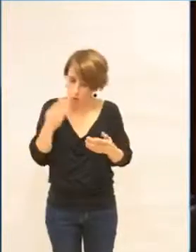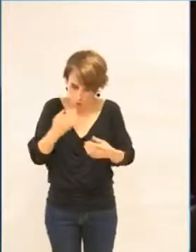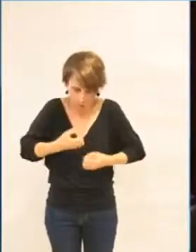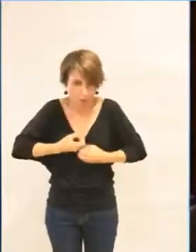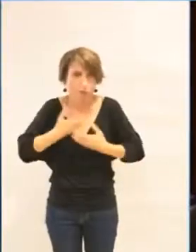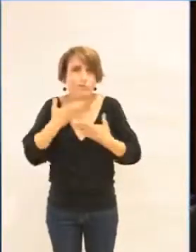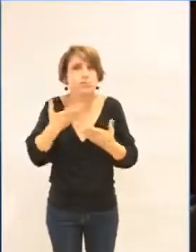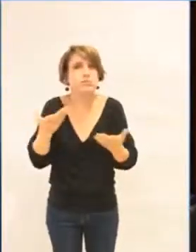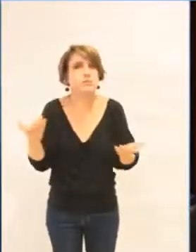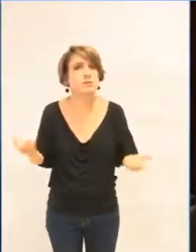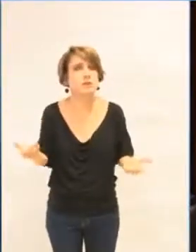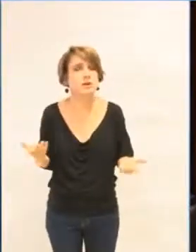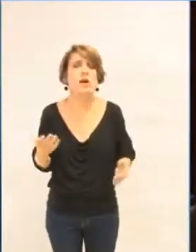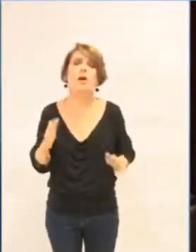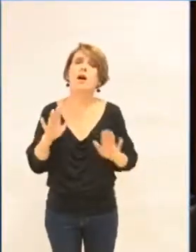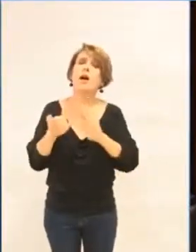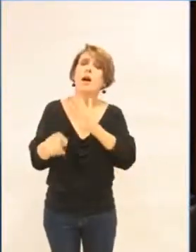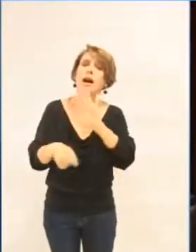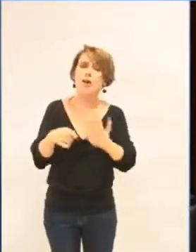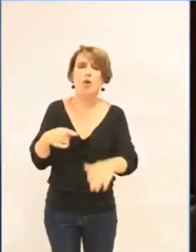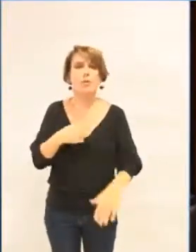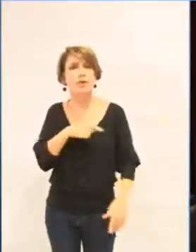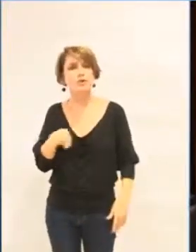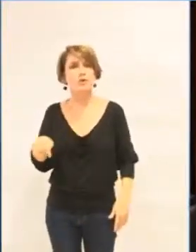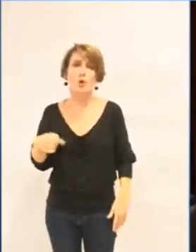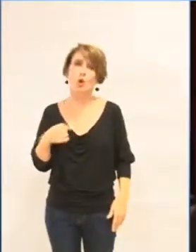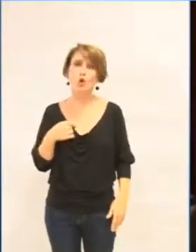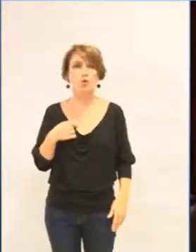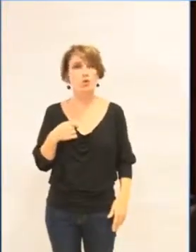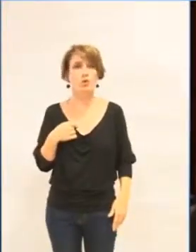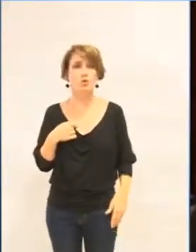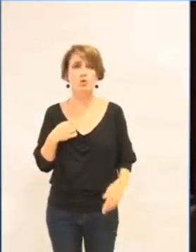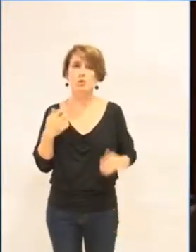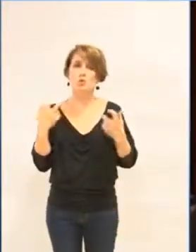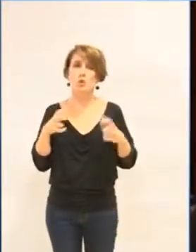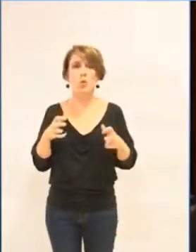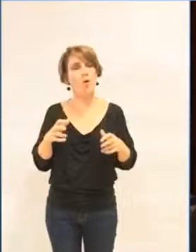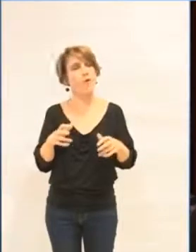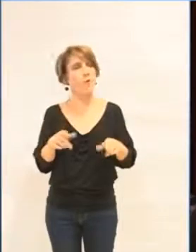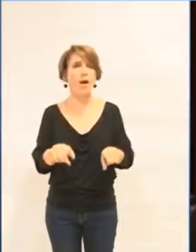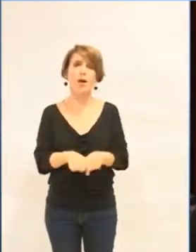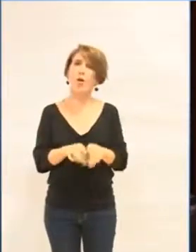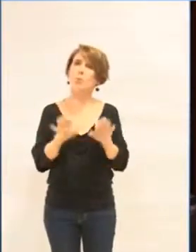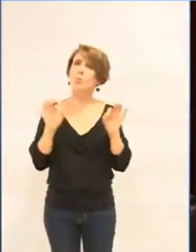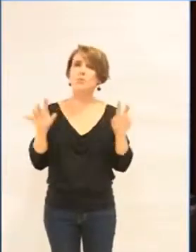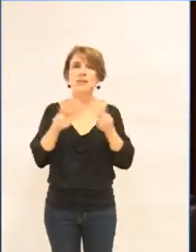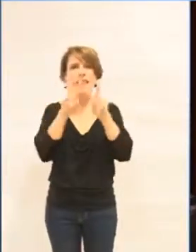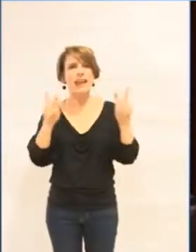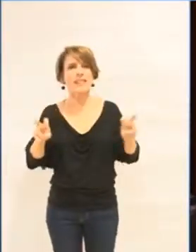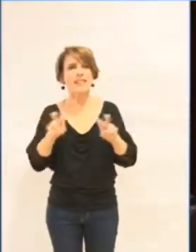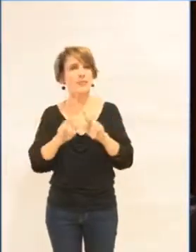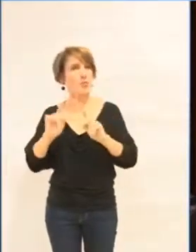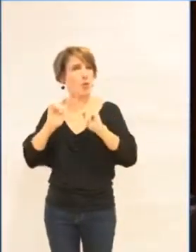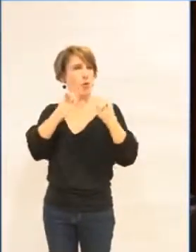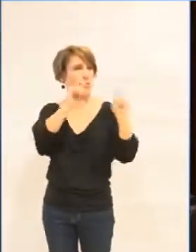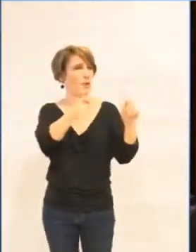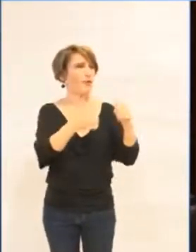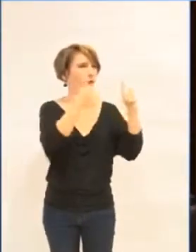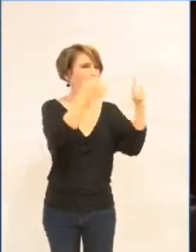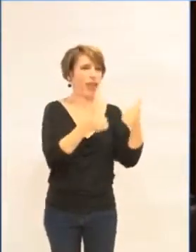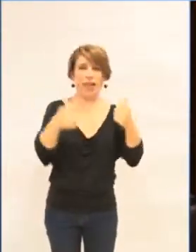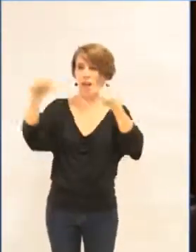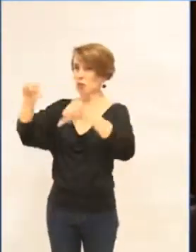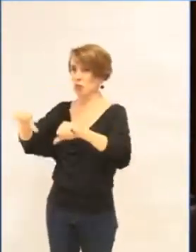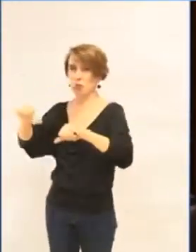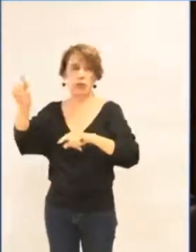pour donner ou un diplôme ou un satisfecit. La Cour, la Chambre pointe de